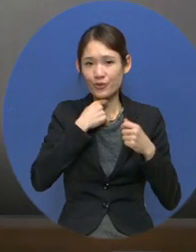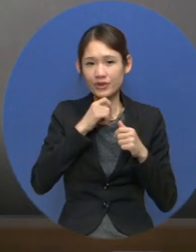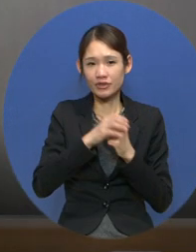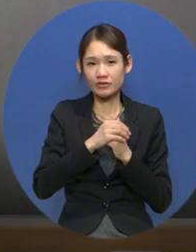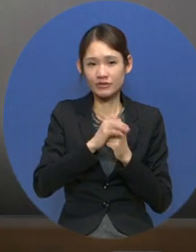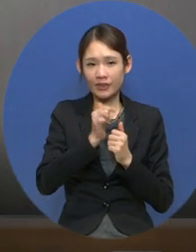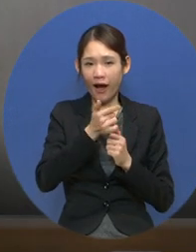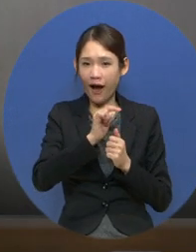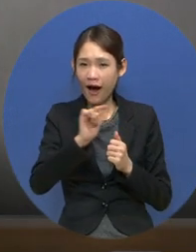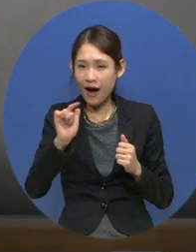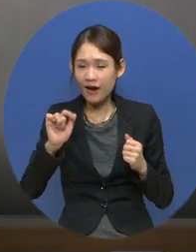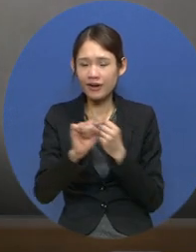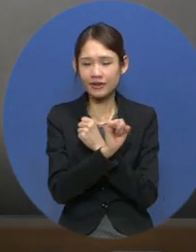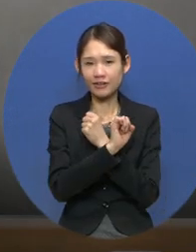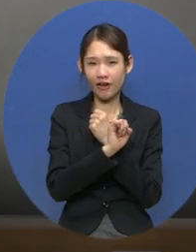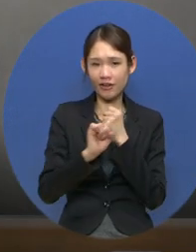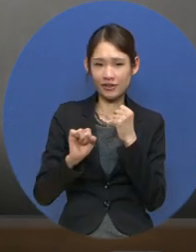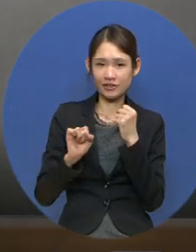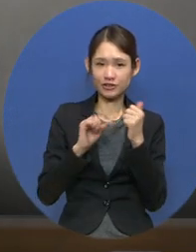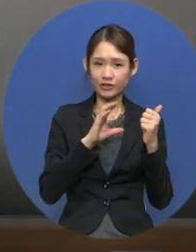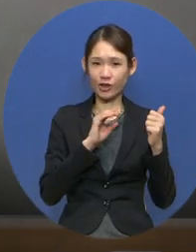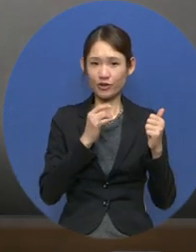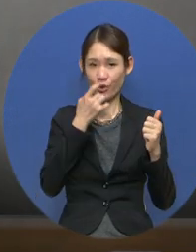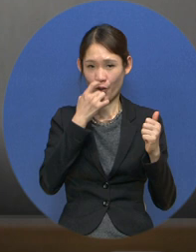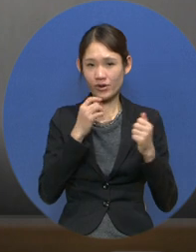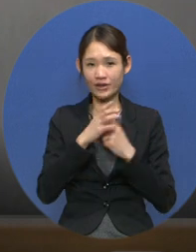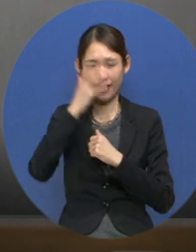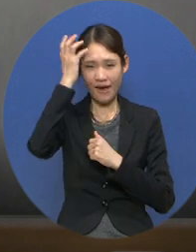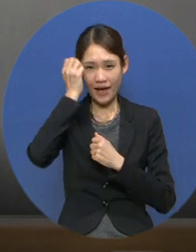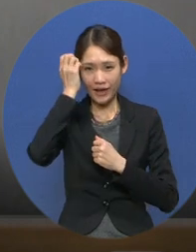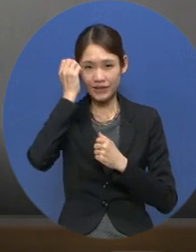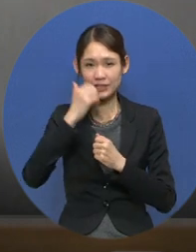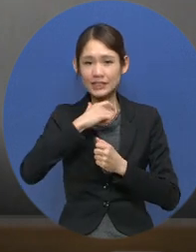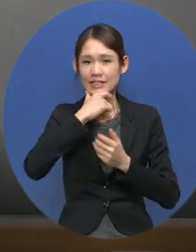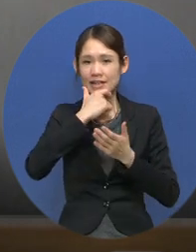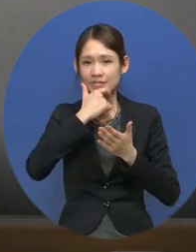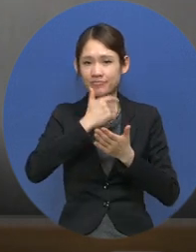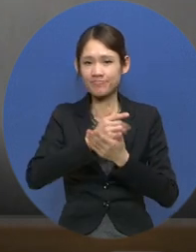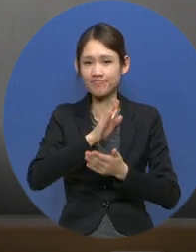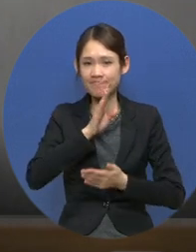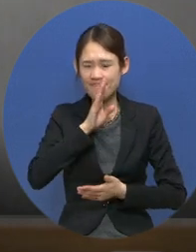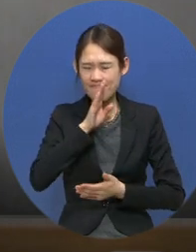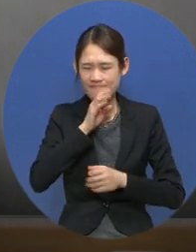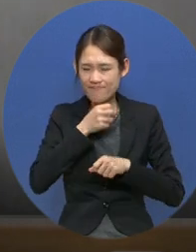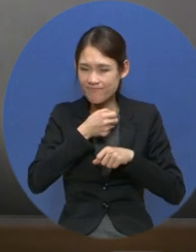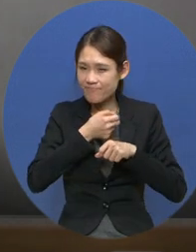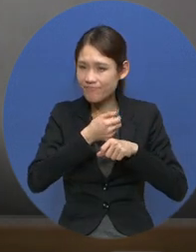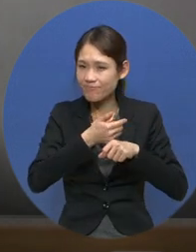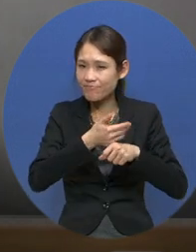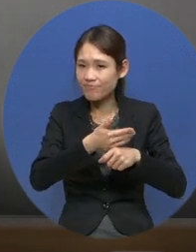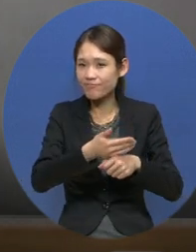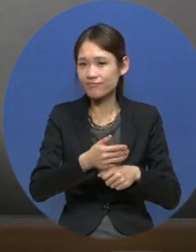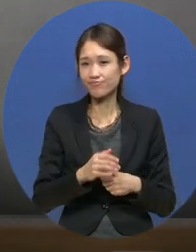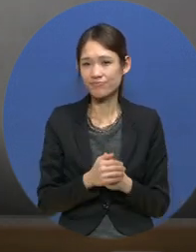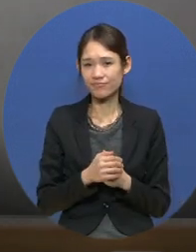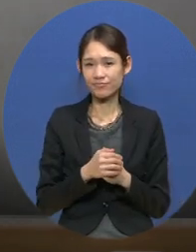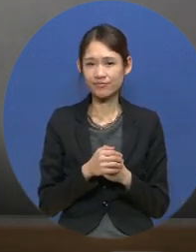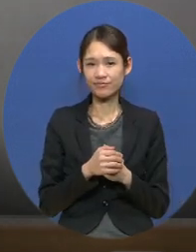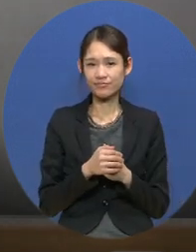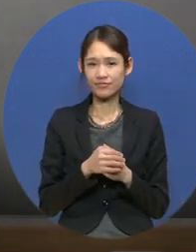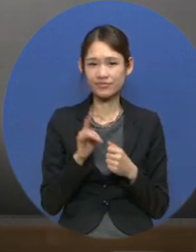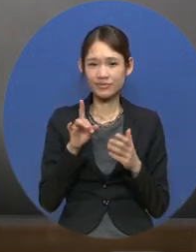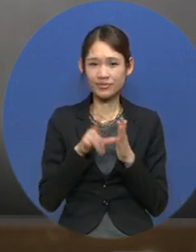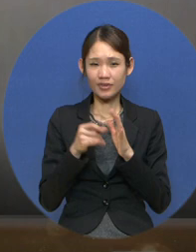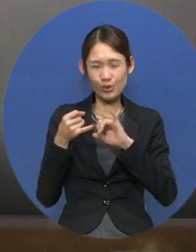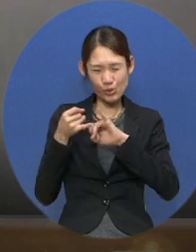다양하고 폭넓은 연기를 배우고 이렇게 해서 감동과 진심을 전하는 이 시대에 꼭 필요한